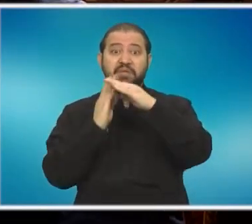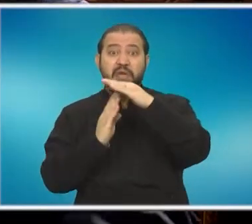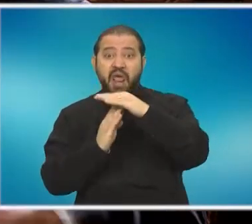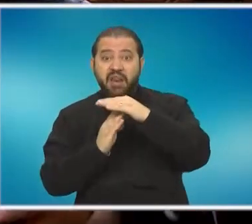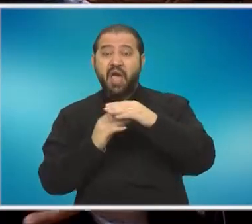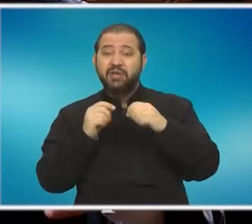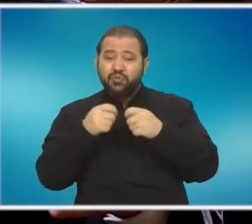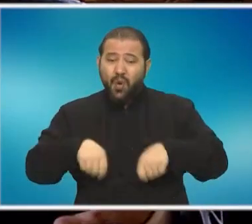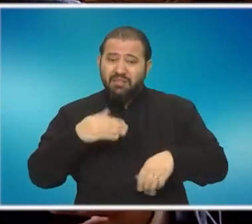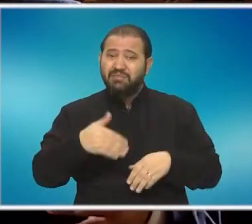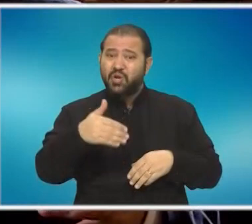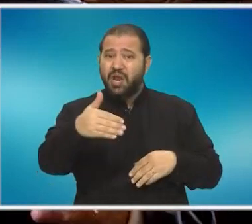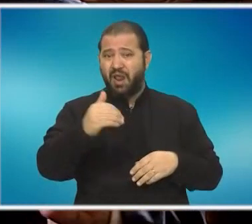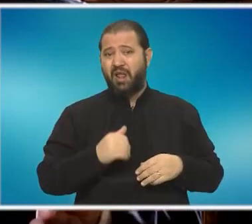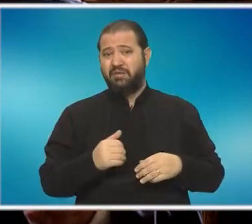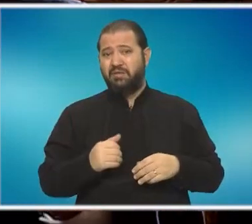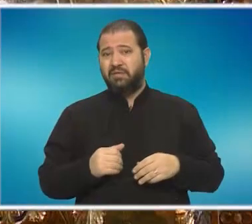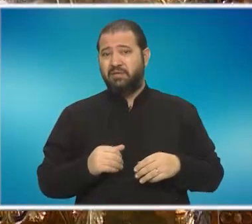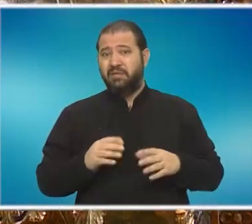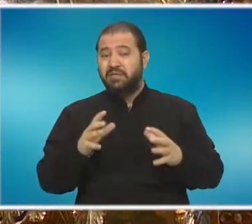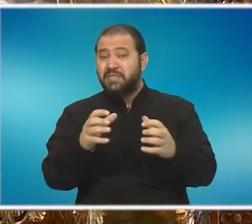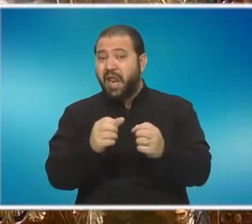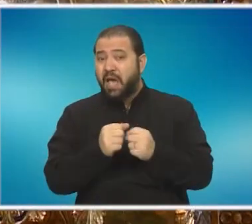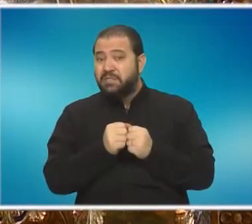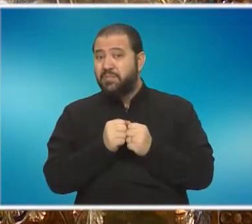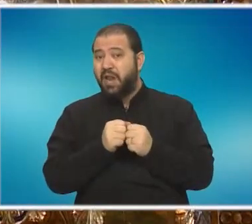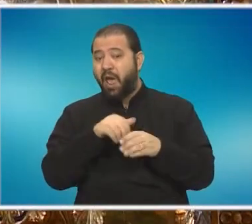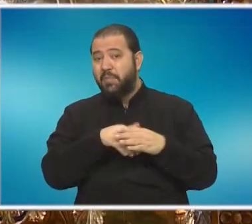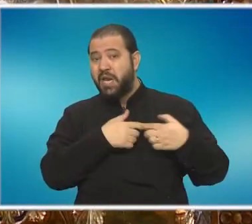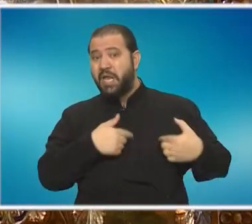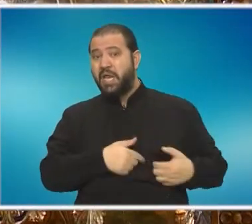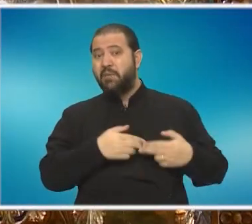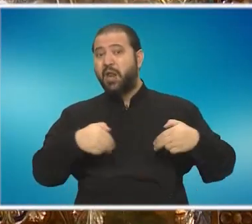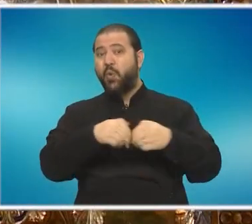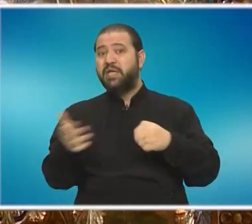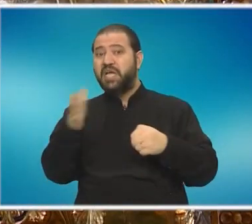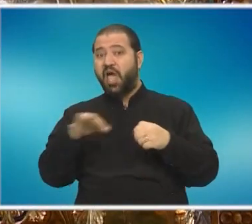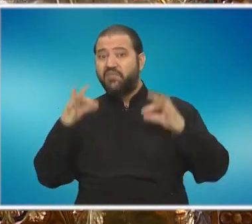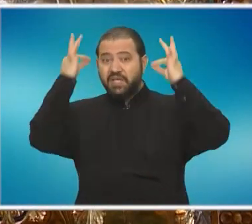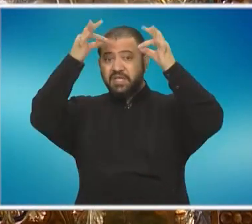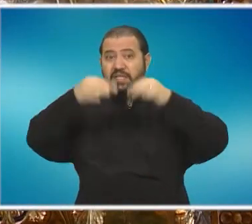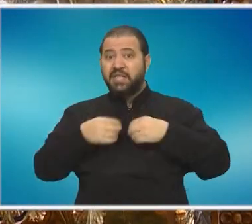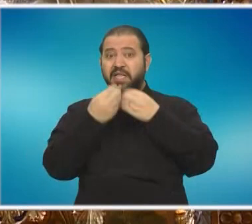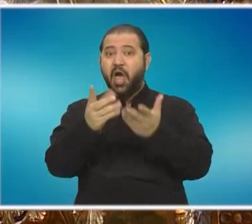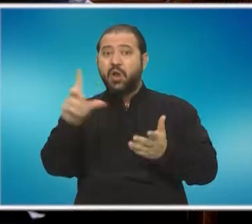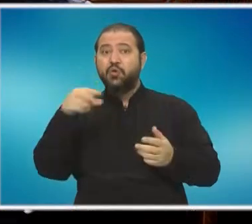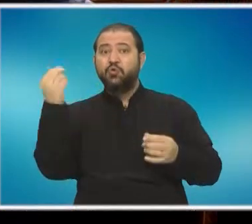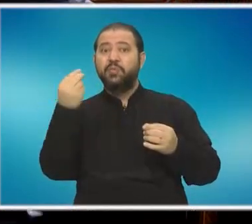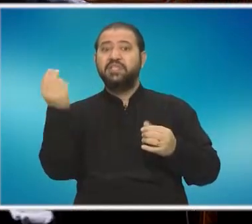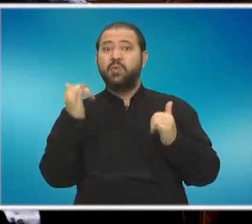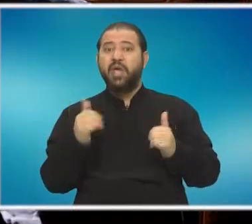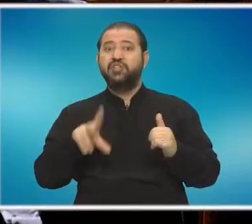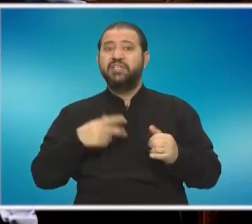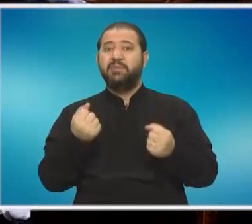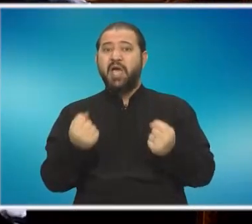evlavia și toate celelalte. De să ni le asimilăm ca fiind darurile lui Dumnezeu. E, aici este